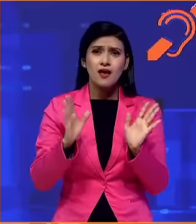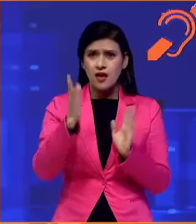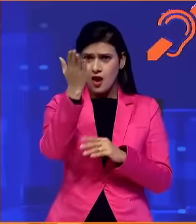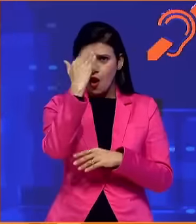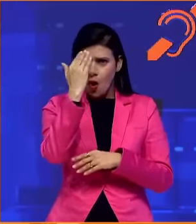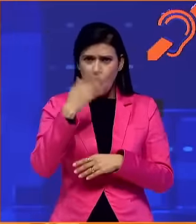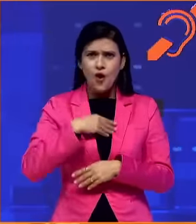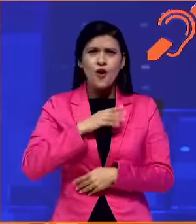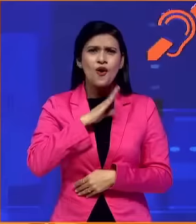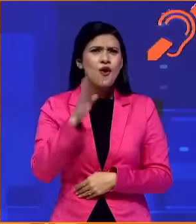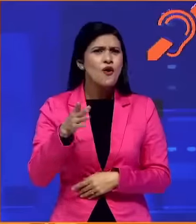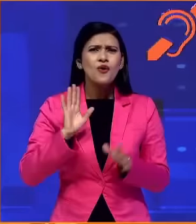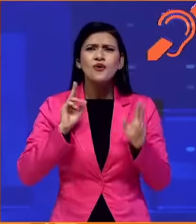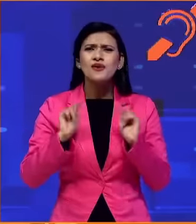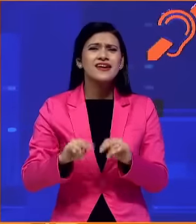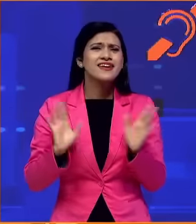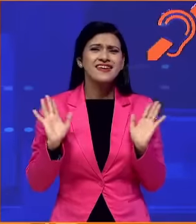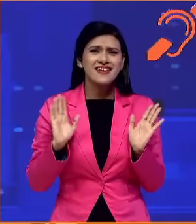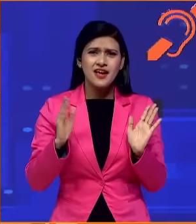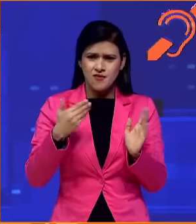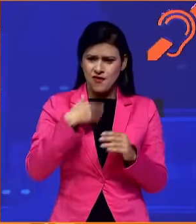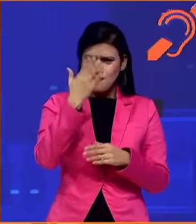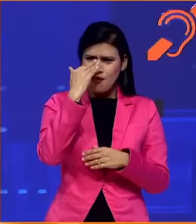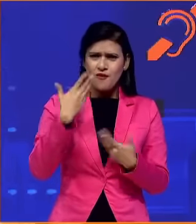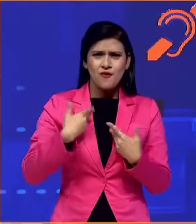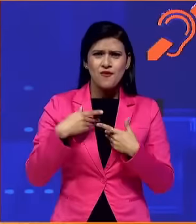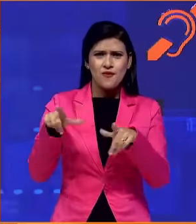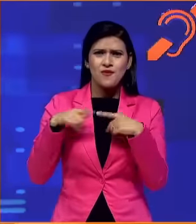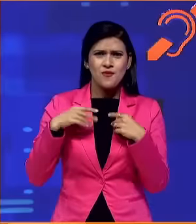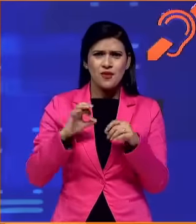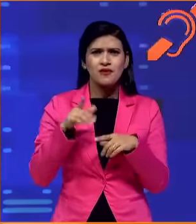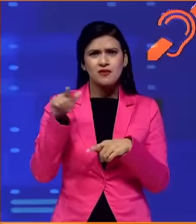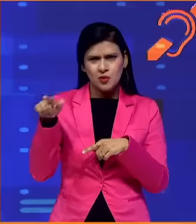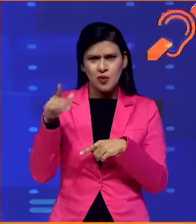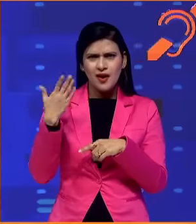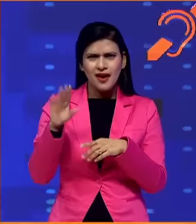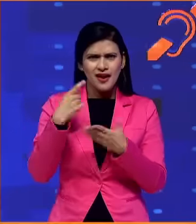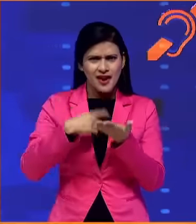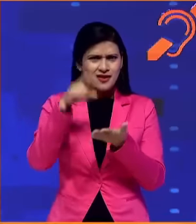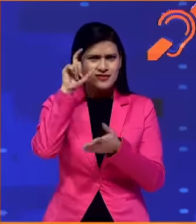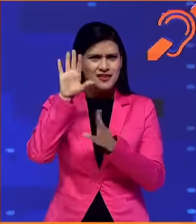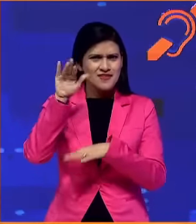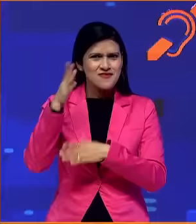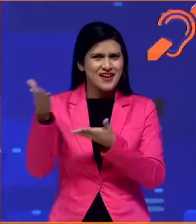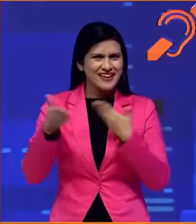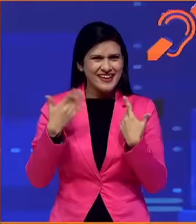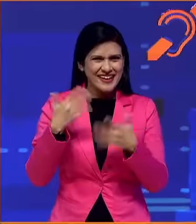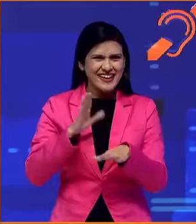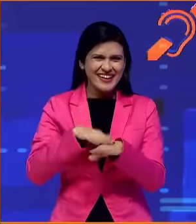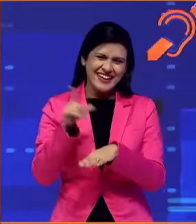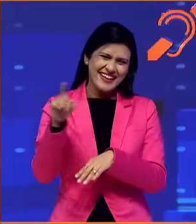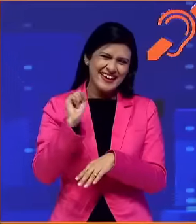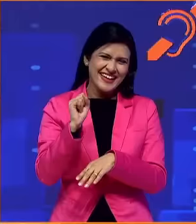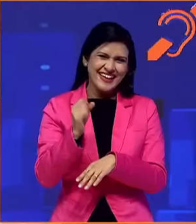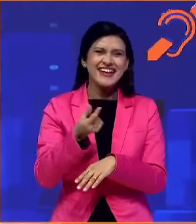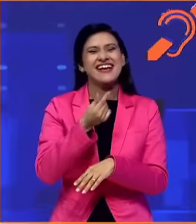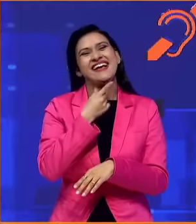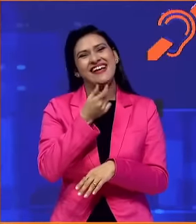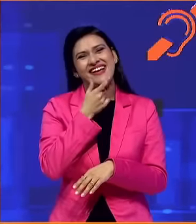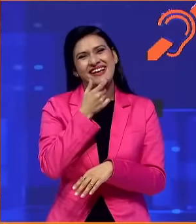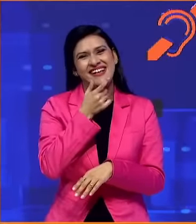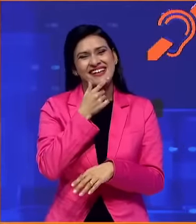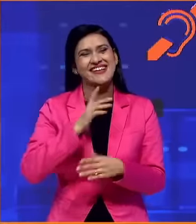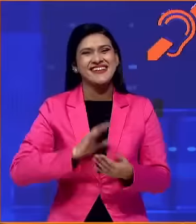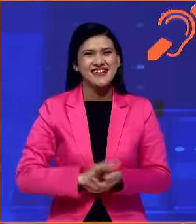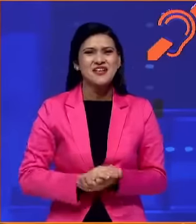यहांबहुतसारेलोगबैठेहैं।मैं यहाँबैठाहूँ।हमेंनिमंत्रणप्राप्तनहींहुआ। मुझेलगताहैकिआपकोवहपत्रजरूरमिलाहोगा, इसीलिएआपबोलरहेहैं।तो